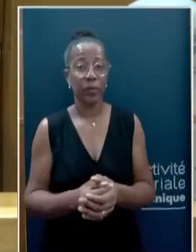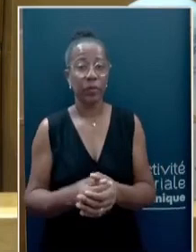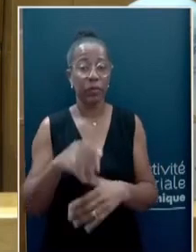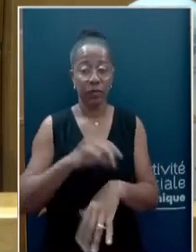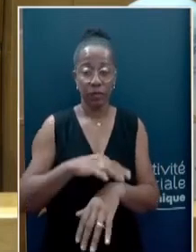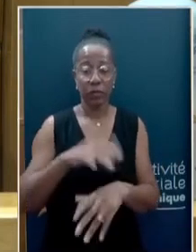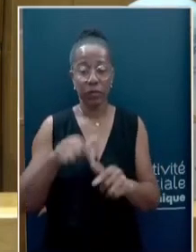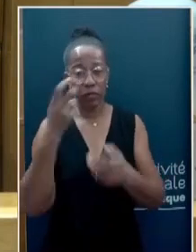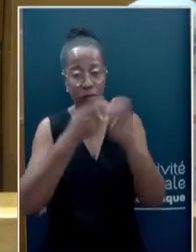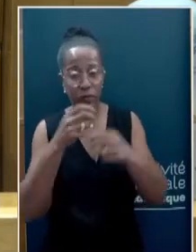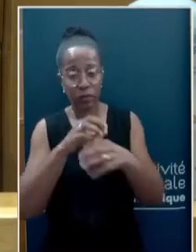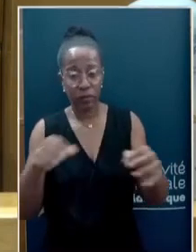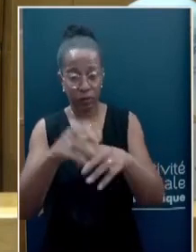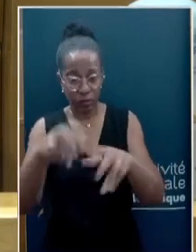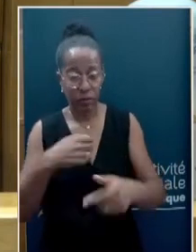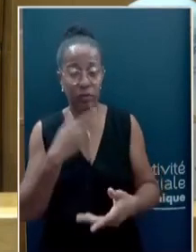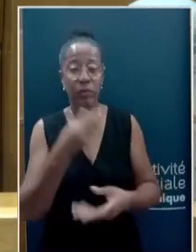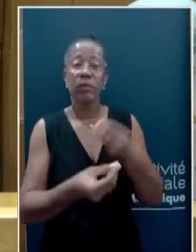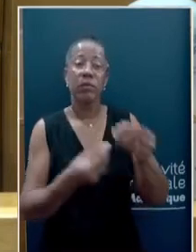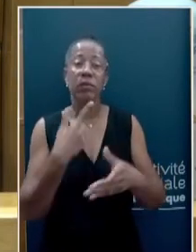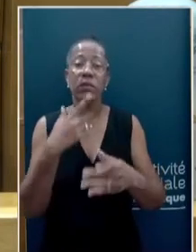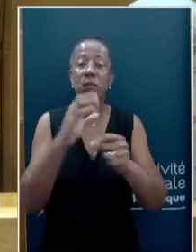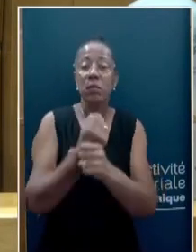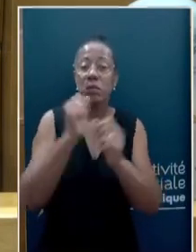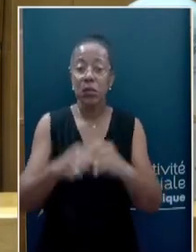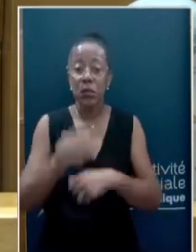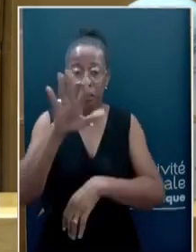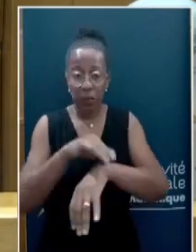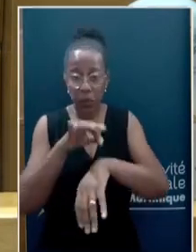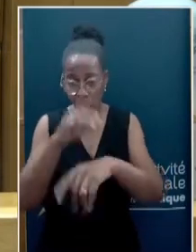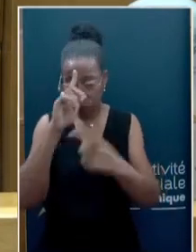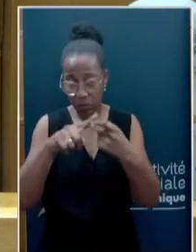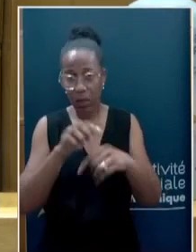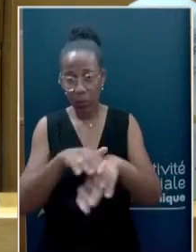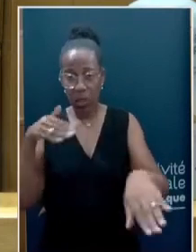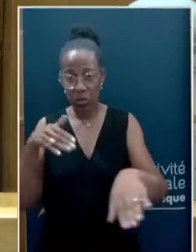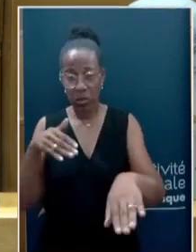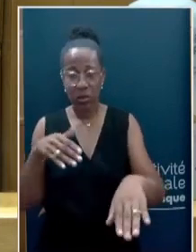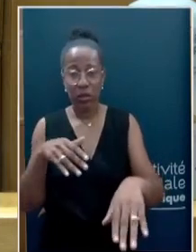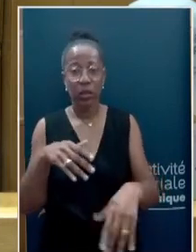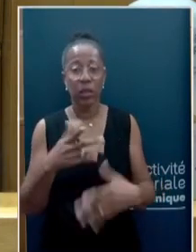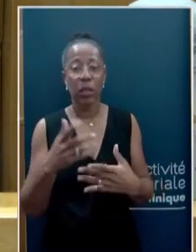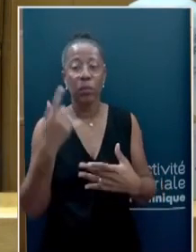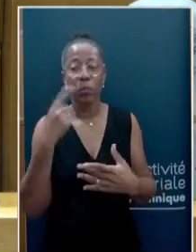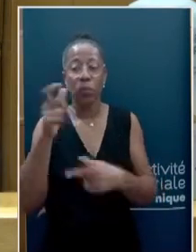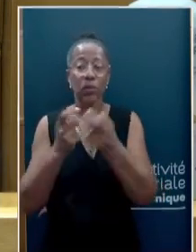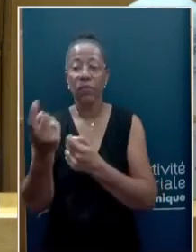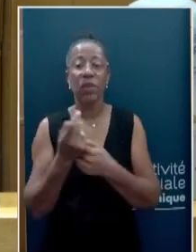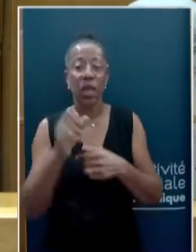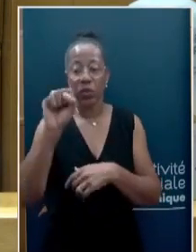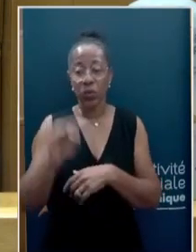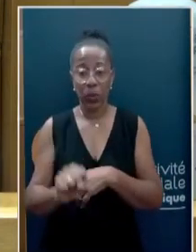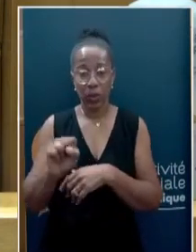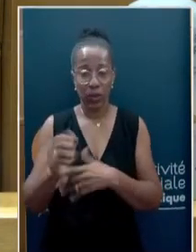rien gagner, sinon 5 minutes, on avait estimé, des embouteillages pour les gens qui viennent du Sud. Par